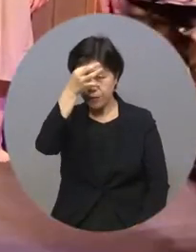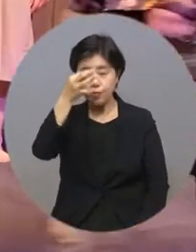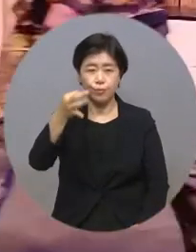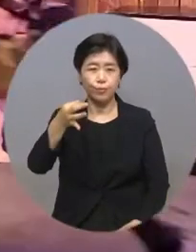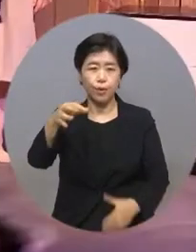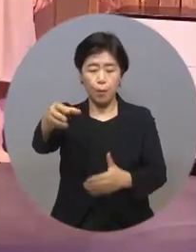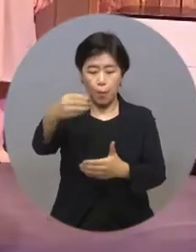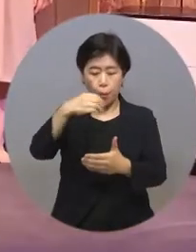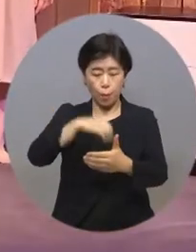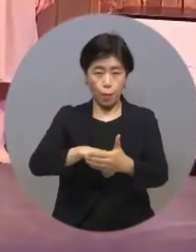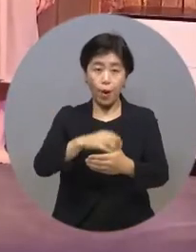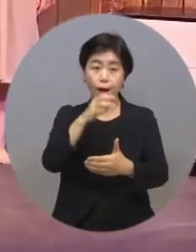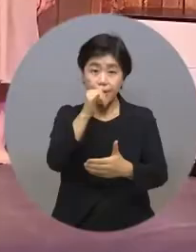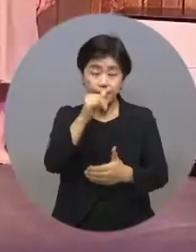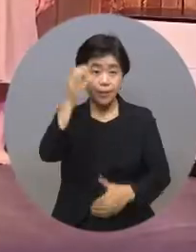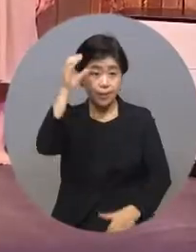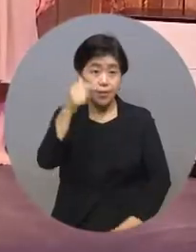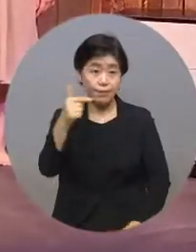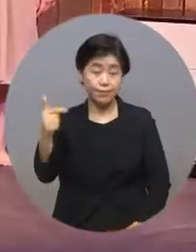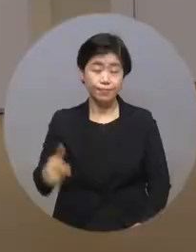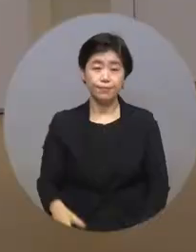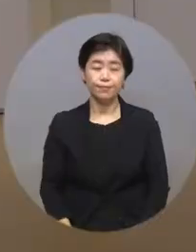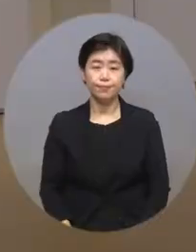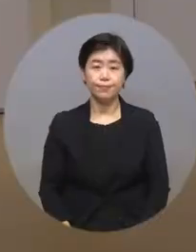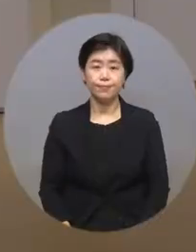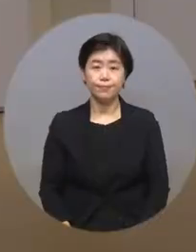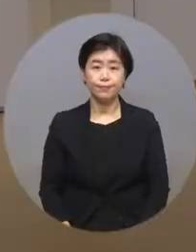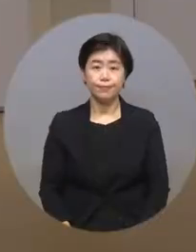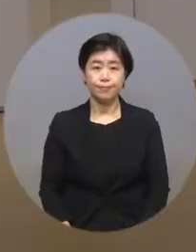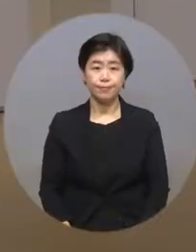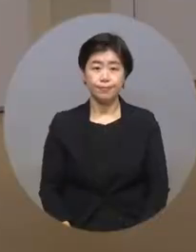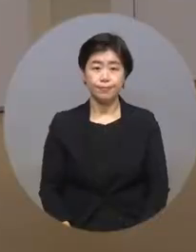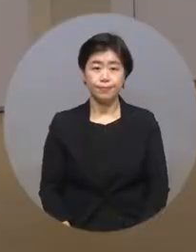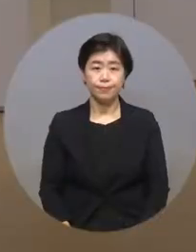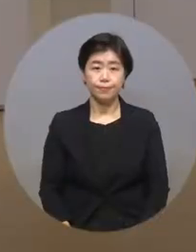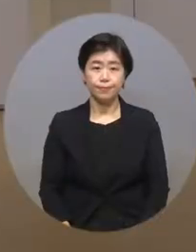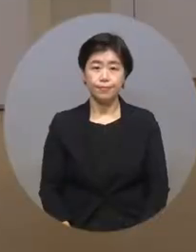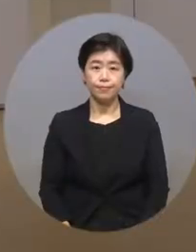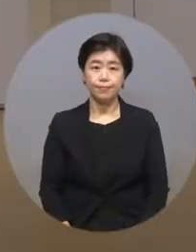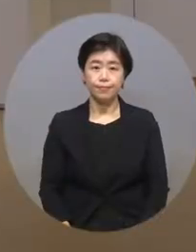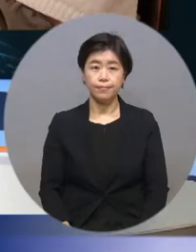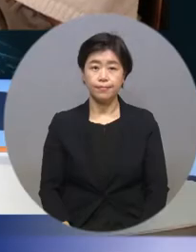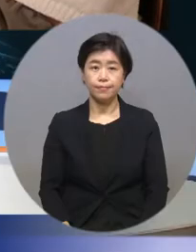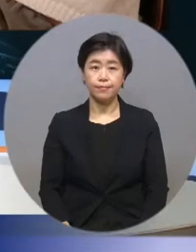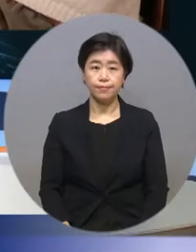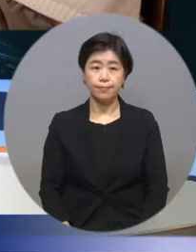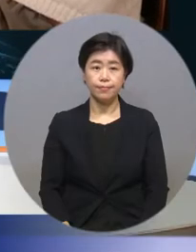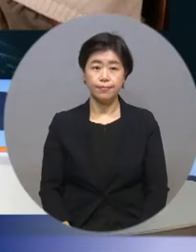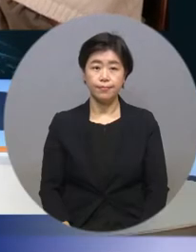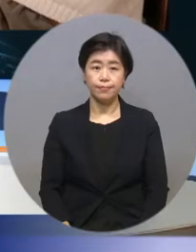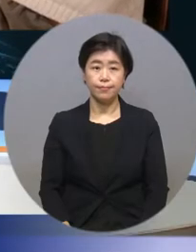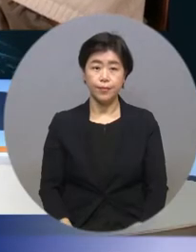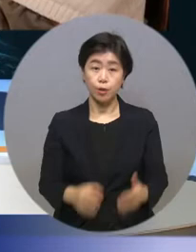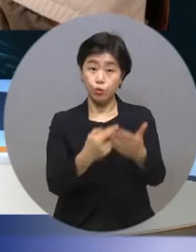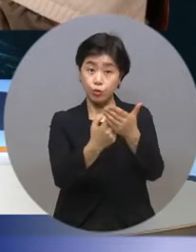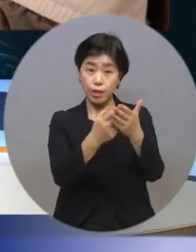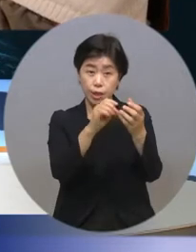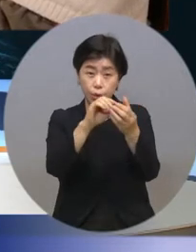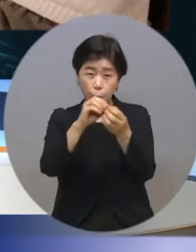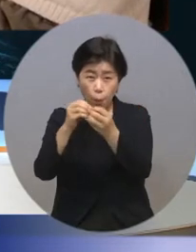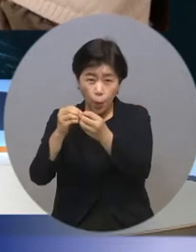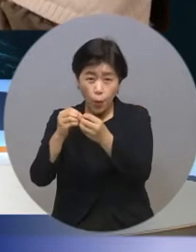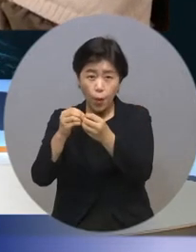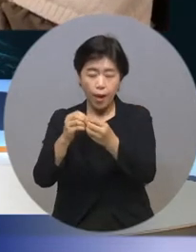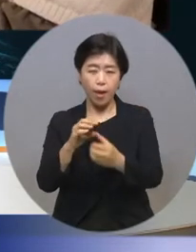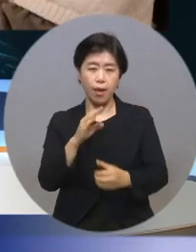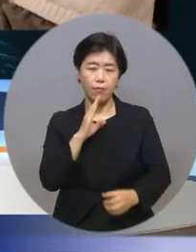성장에 초석이 되길 기대해봅니다. 복지TV 경기방송 정우선입니다. 유리공예는 다채로운 빛의